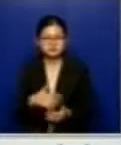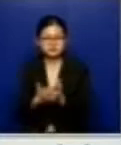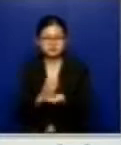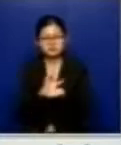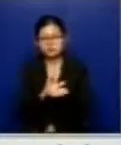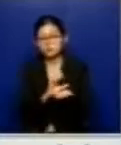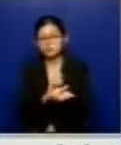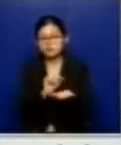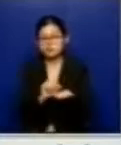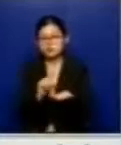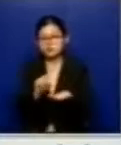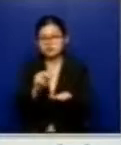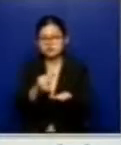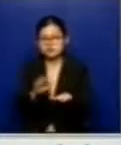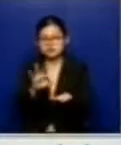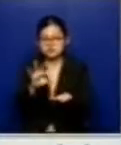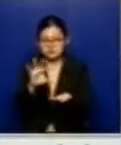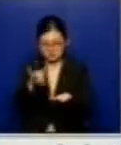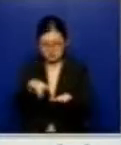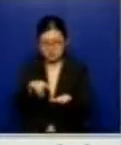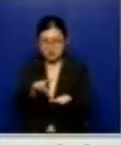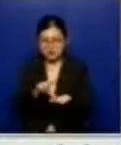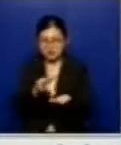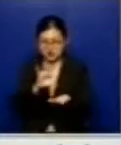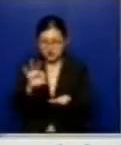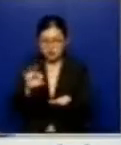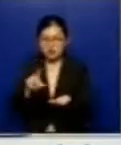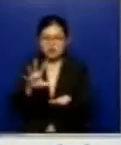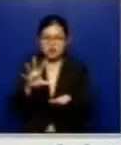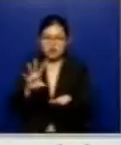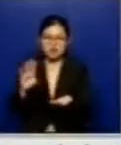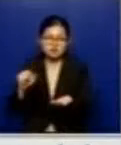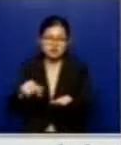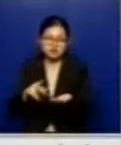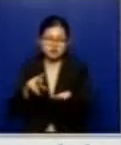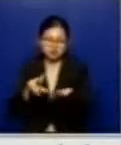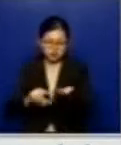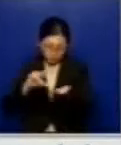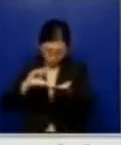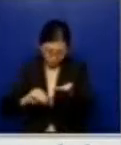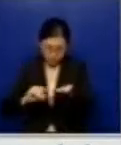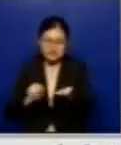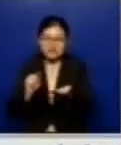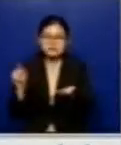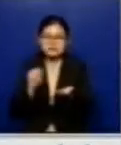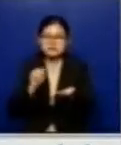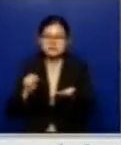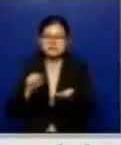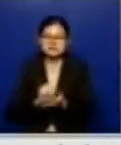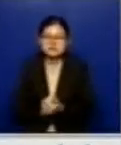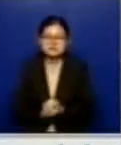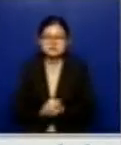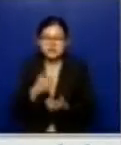ที่ 18,905 ล้านบาทนะครับผมขอปรับลด 1% นะครับเพราะว่